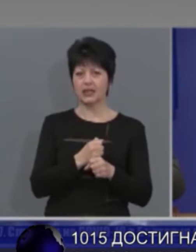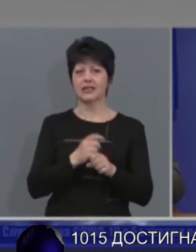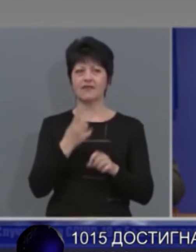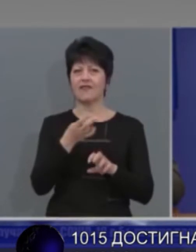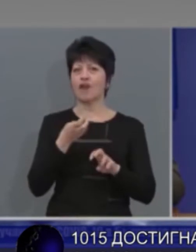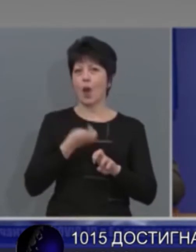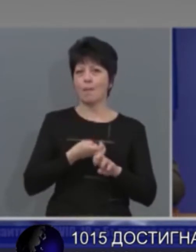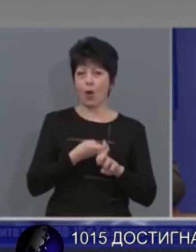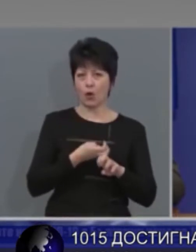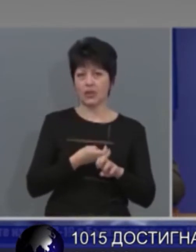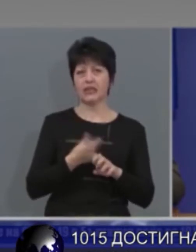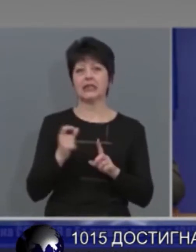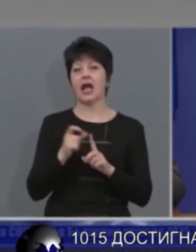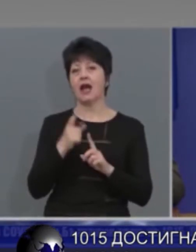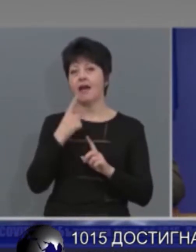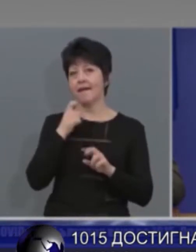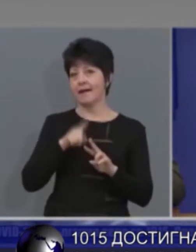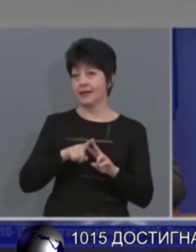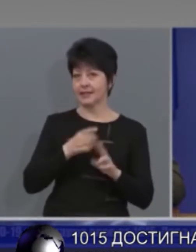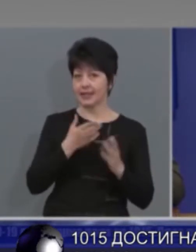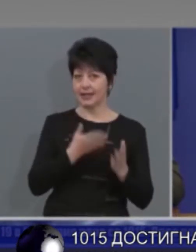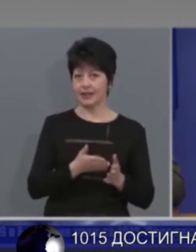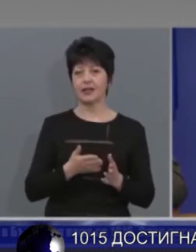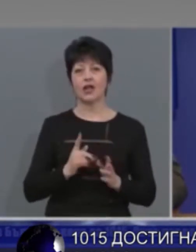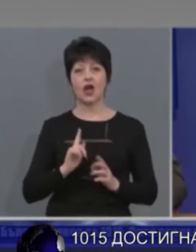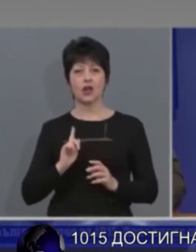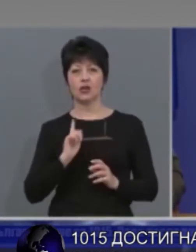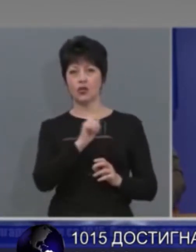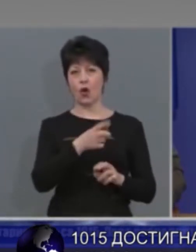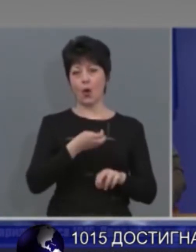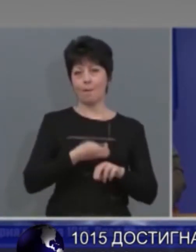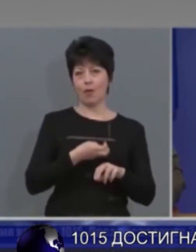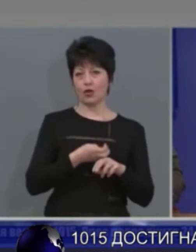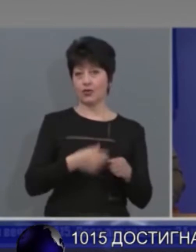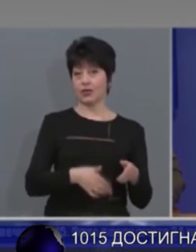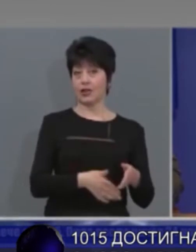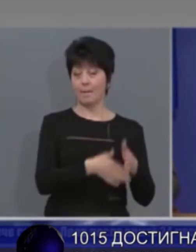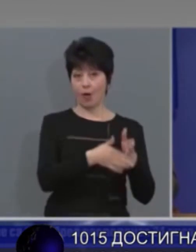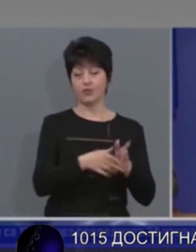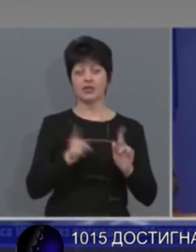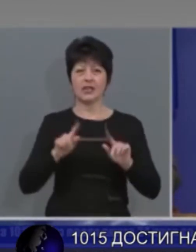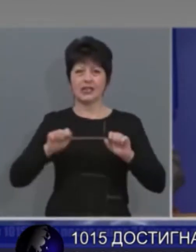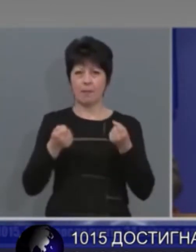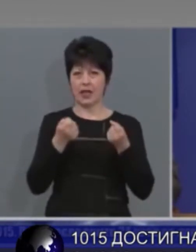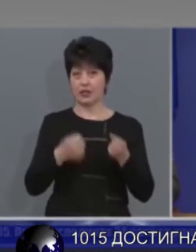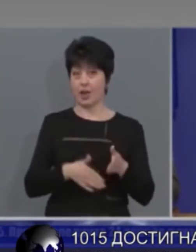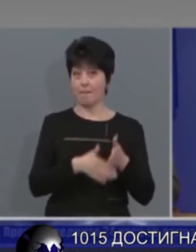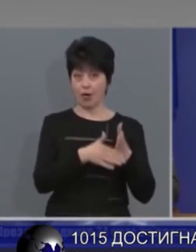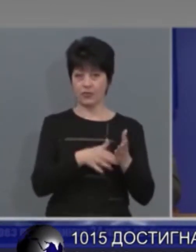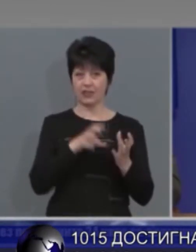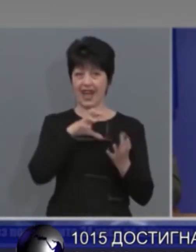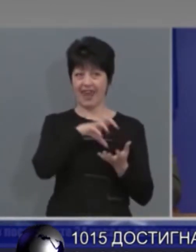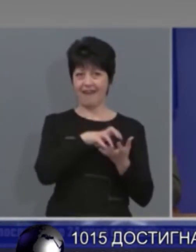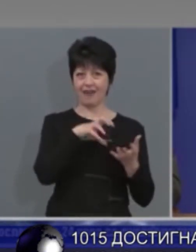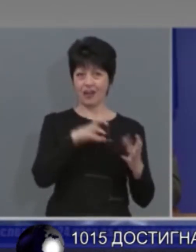болниците, резии, доболничната помощ и спешна помощ, екипите на